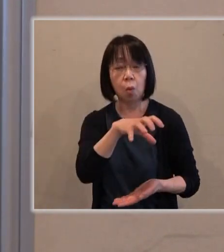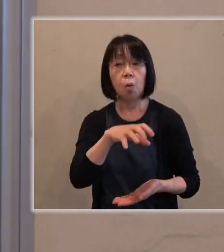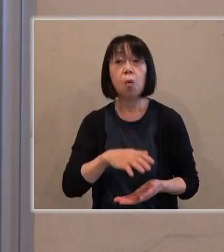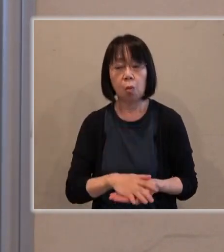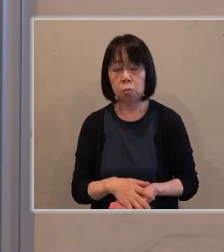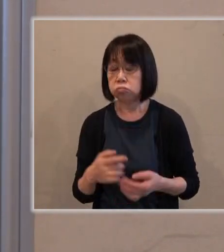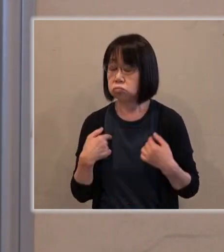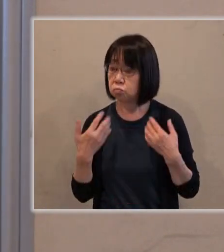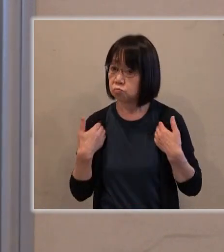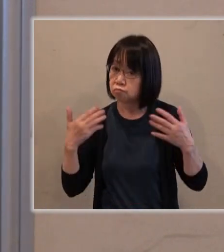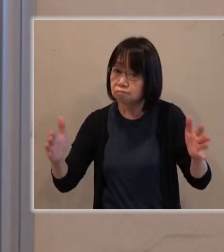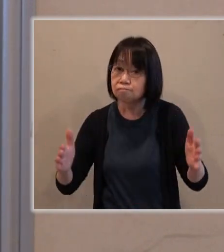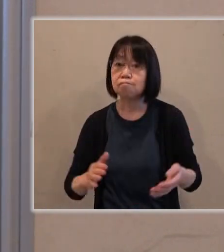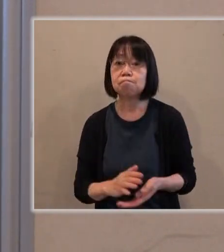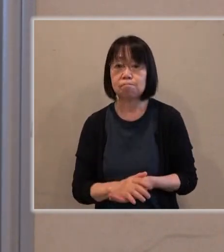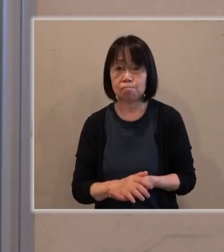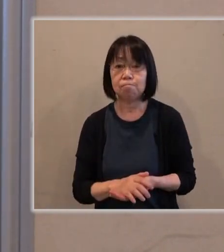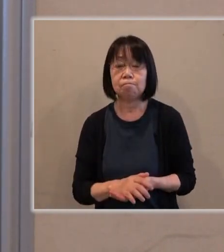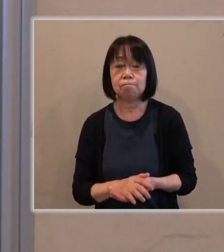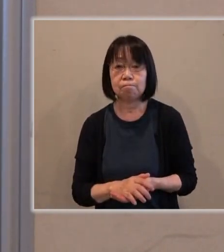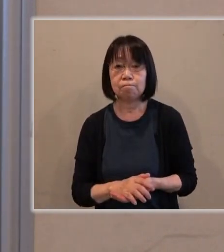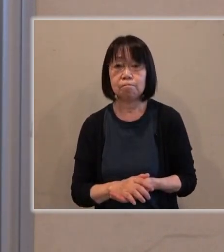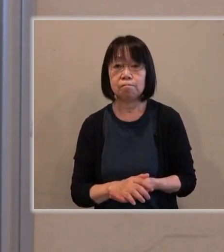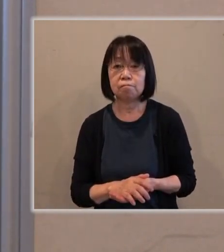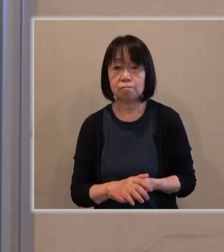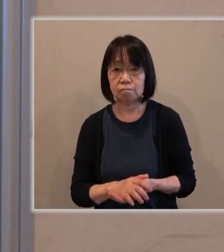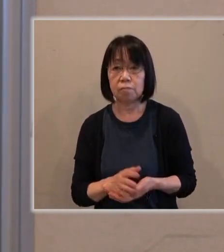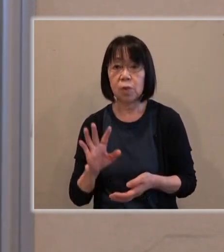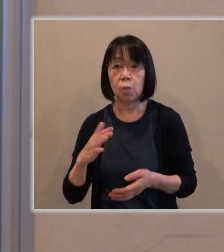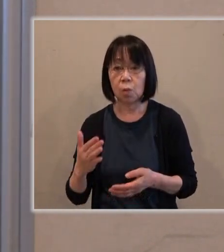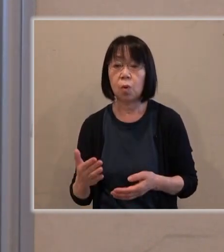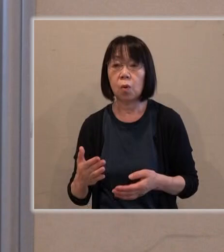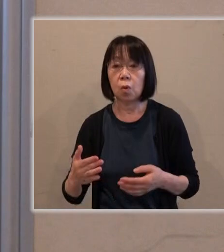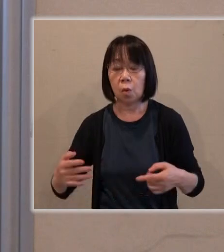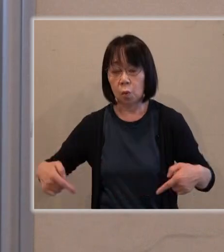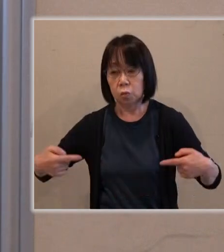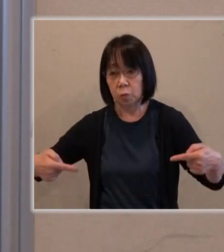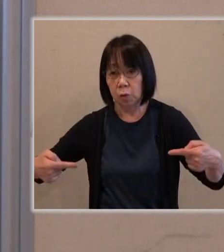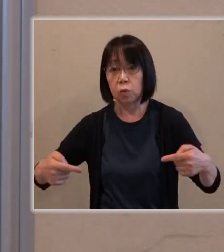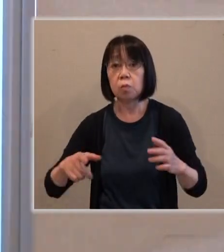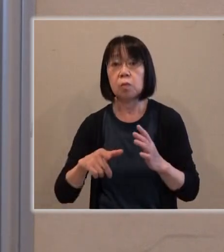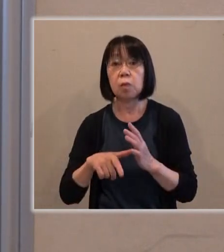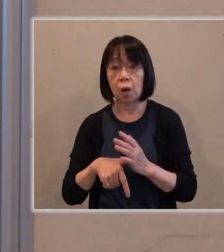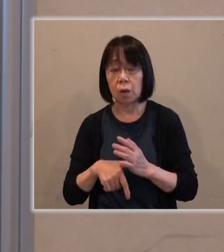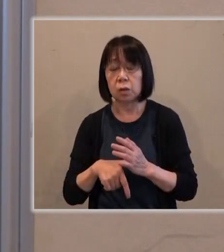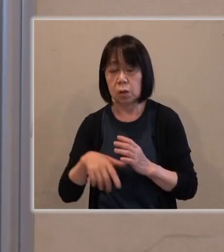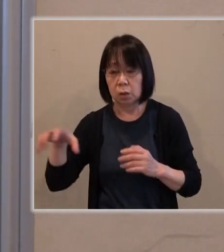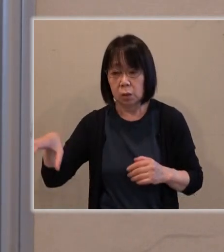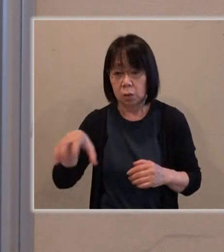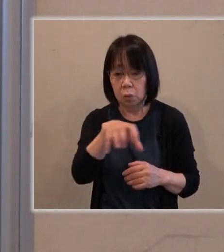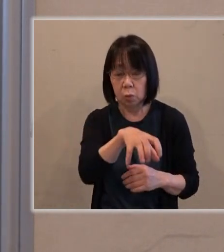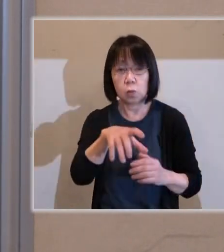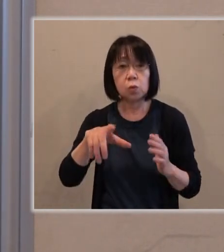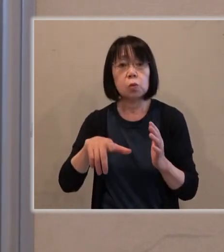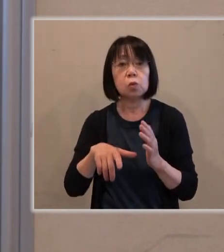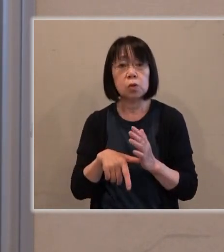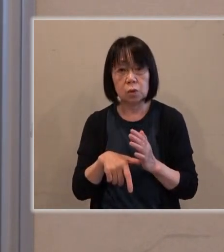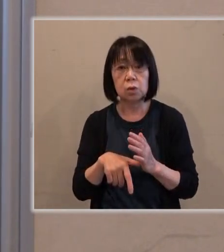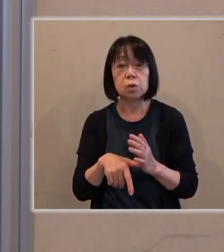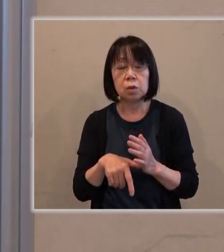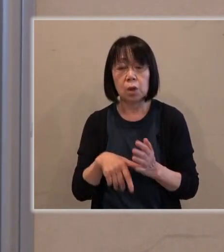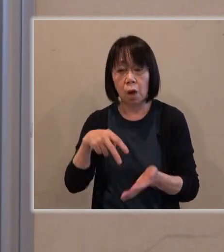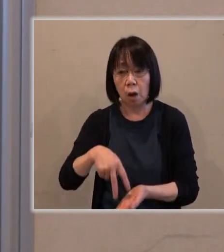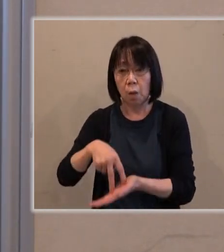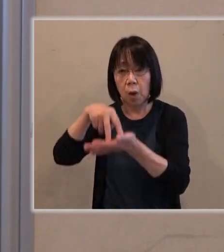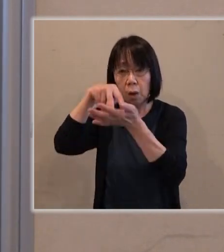必要ないことだったんですけれども、移動するにはエレベーターがないと車椅子では無理なんですね。